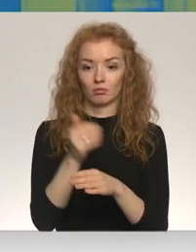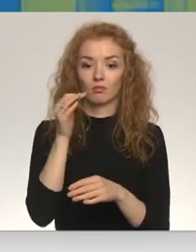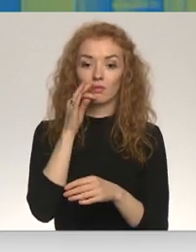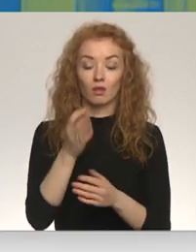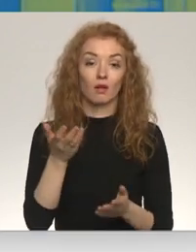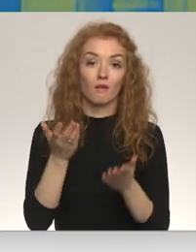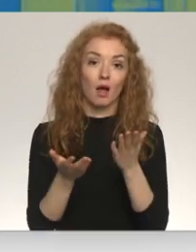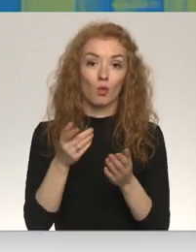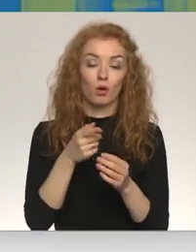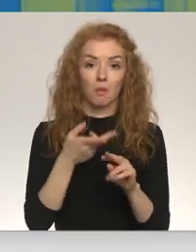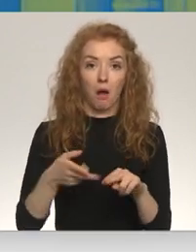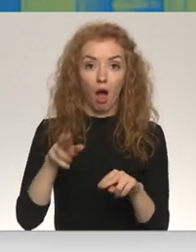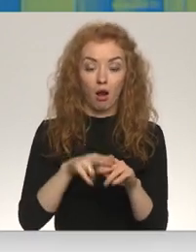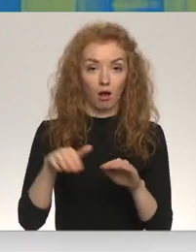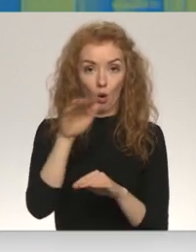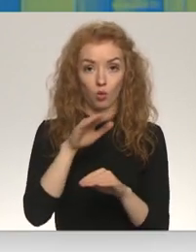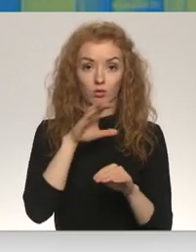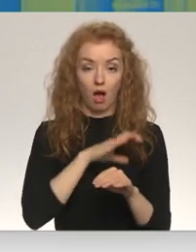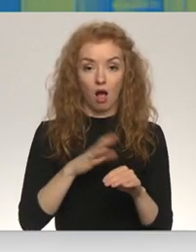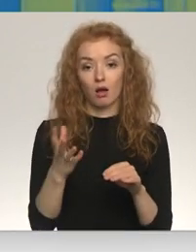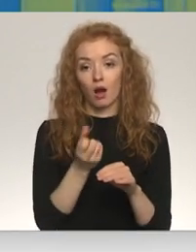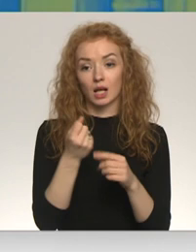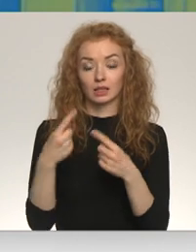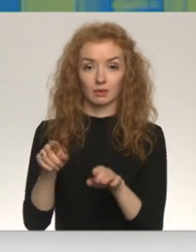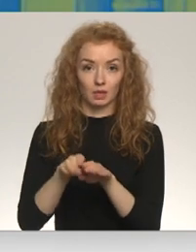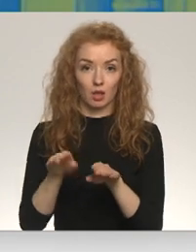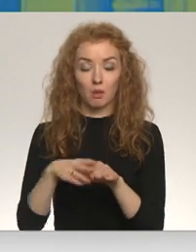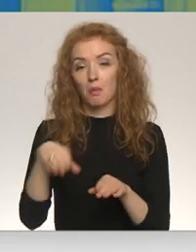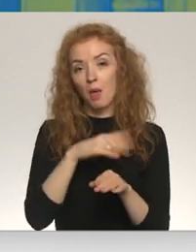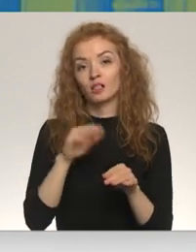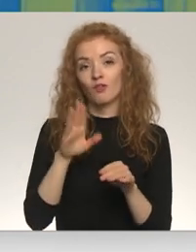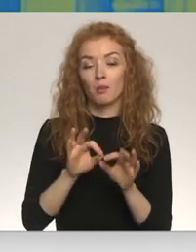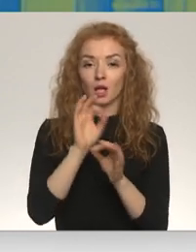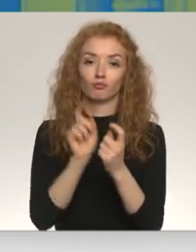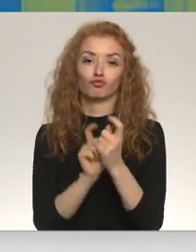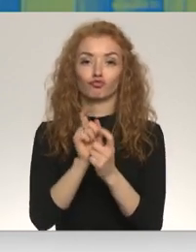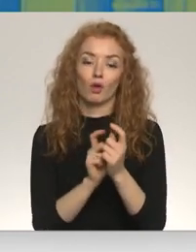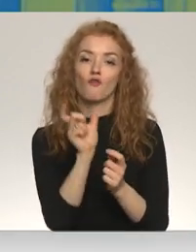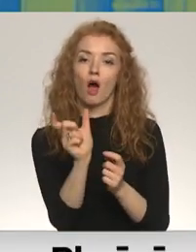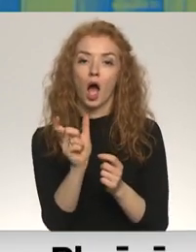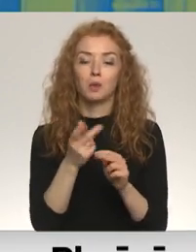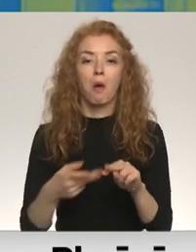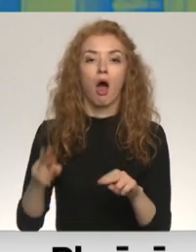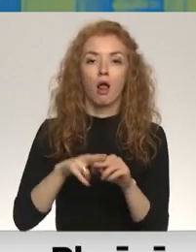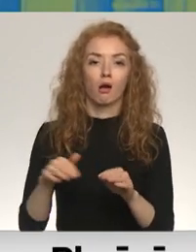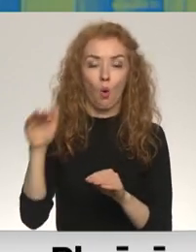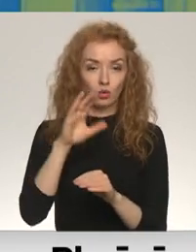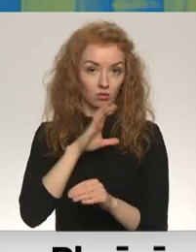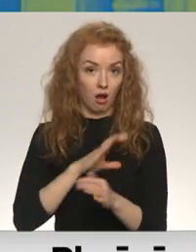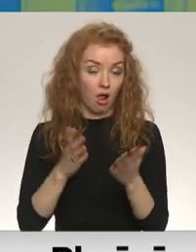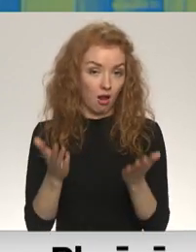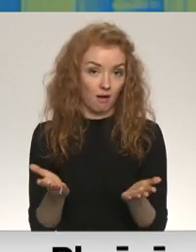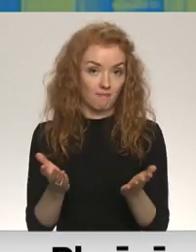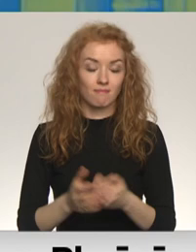pārmērīgs, bet tas būtu pārmērīga alga salīdzinoši ar citiem. Ja? Nu, tad tur mēs varam staipīt, cik adekvāts ir vārds pārmērīgs. Ja? Nu, tur